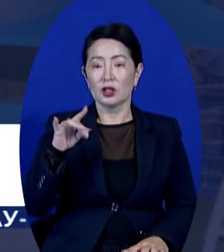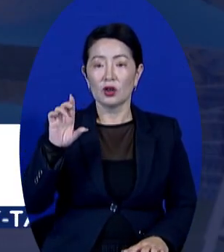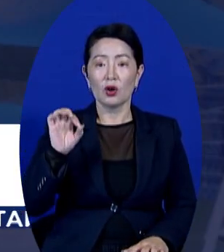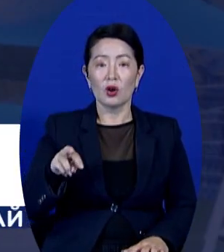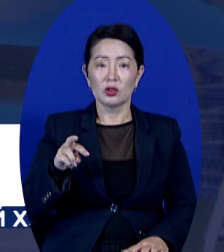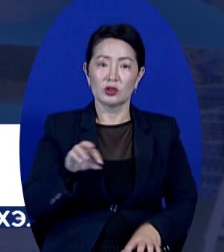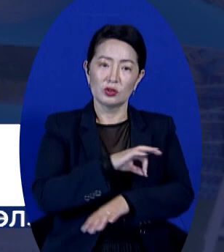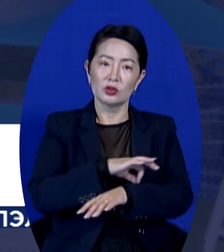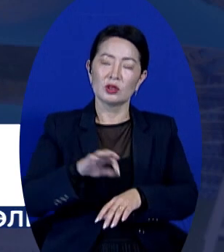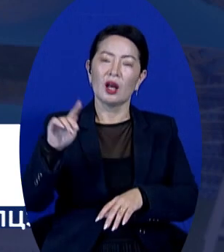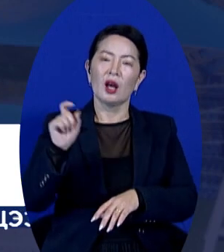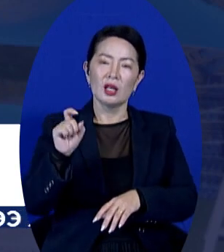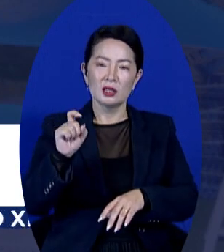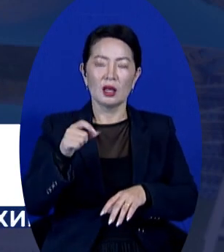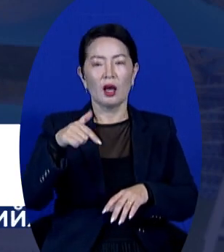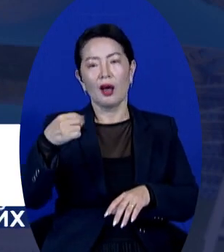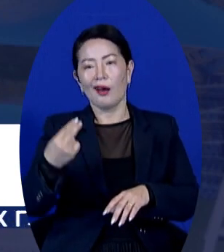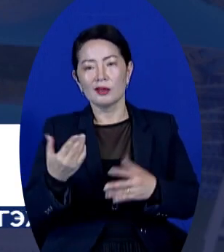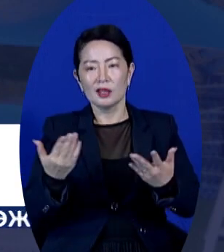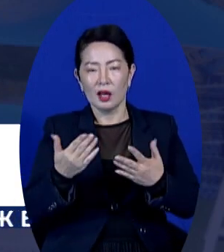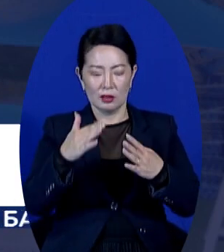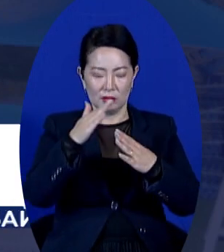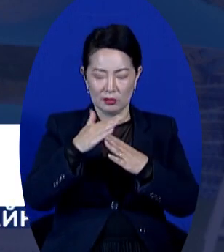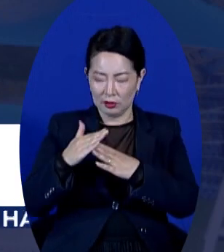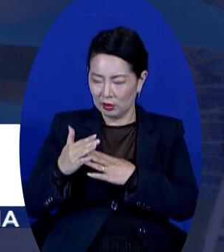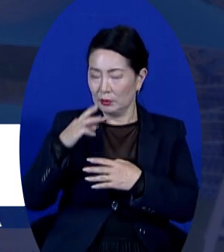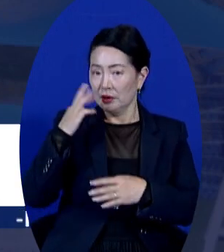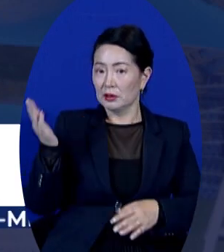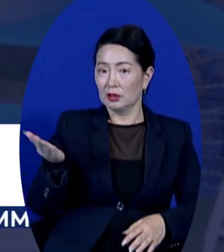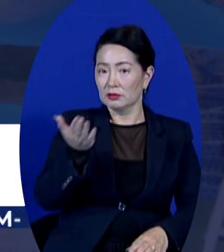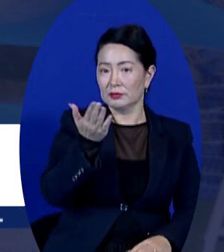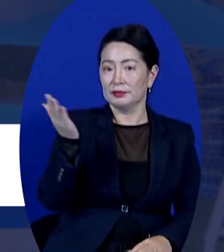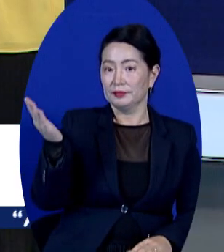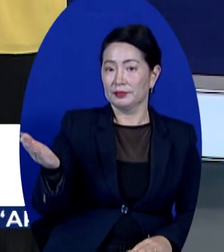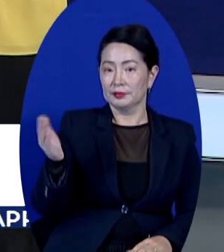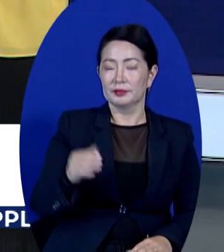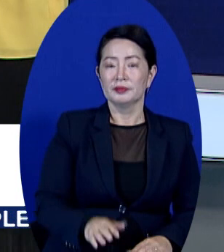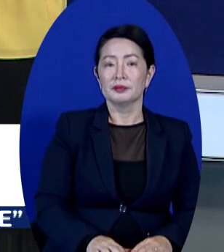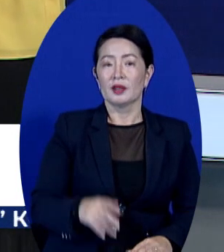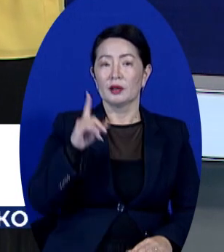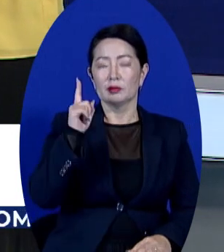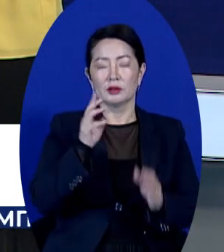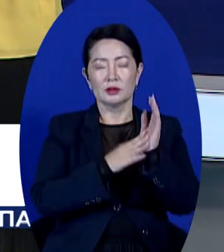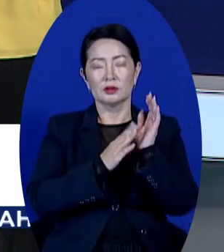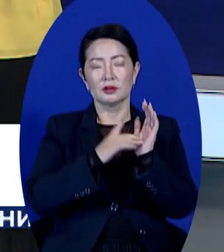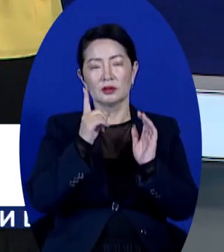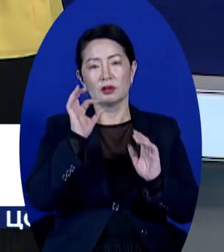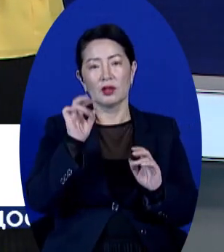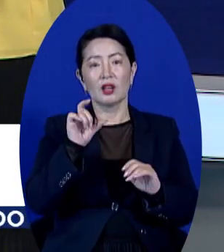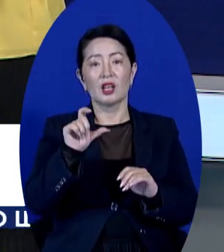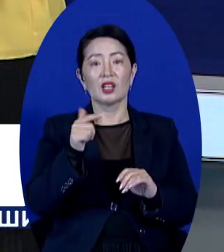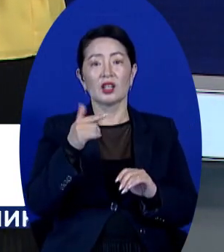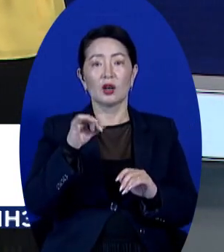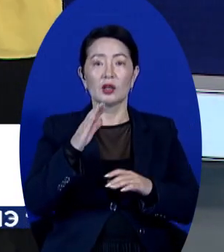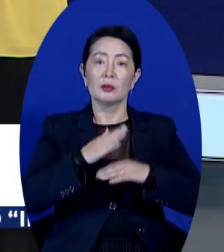хэдийнээс эхэлж хаана гацаж байсан тухай мэдээллийг дэлгэцэнд илүү тодорхой харуулахар бэлтгэлээ. За 1991 онд эгийн голын усан цахилгаан